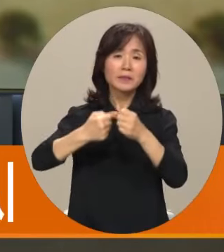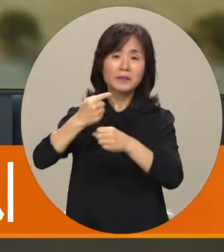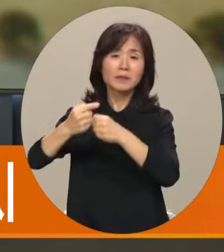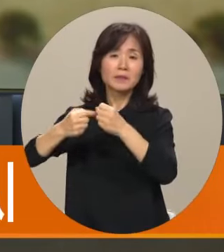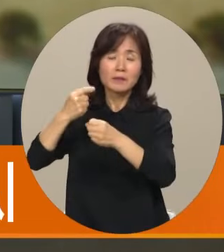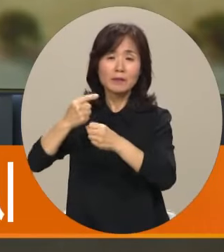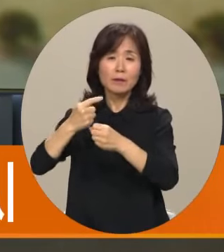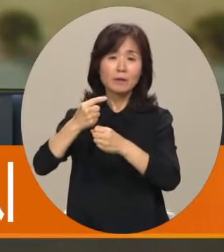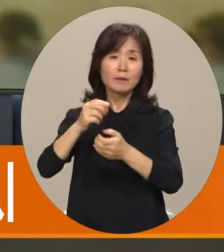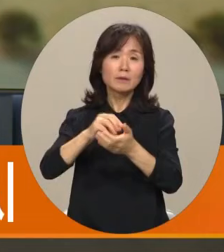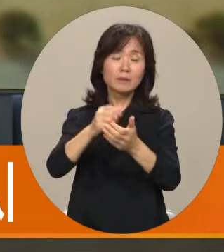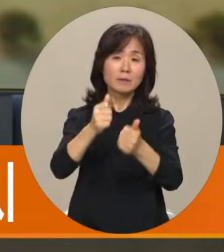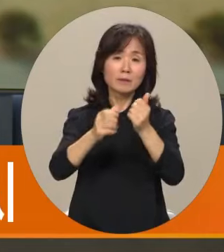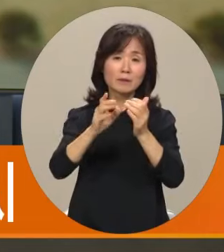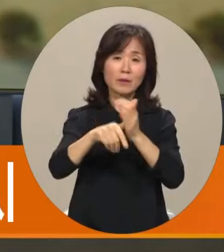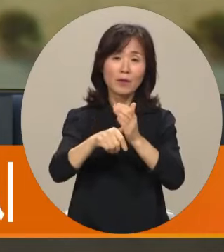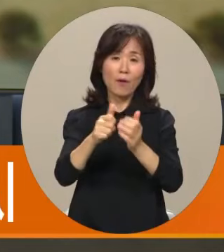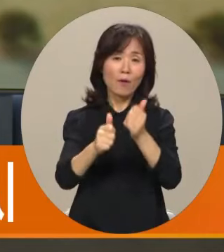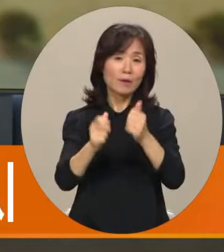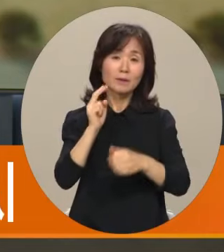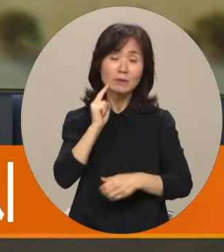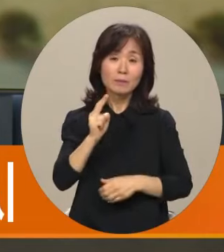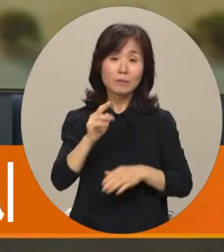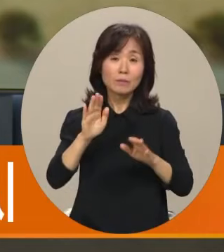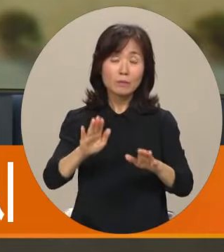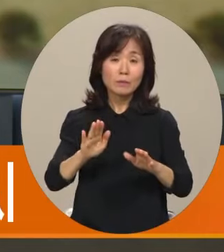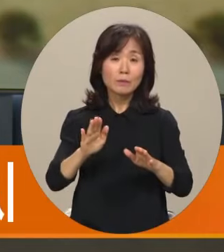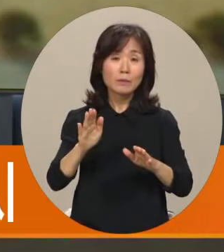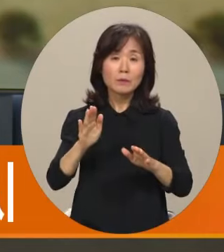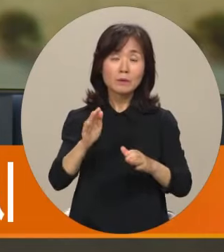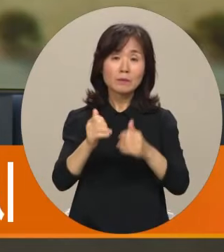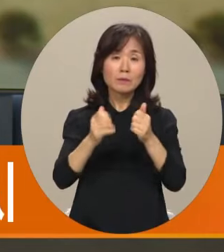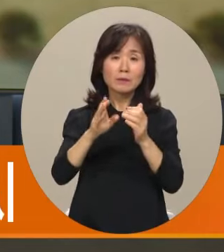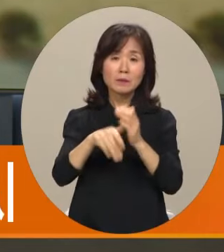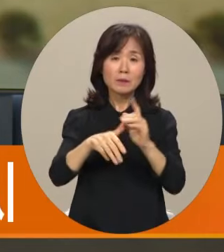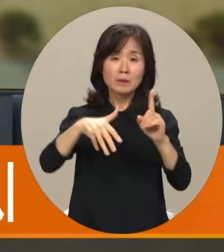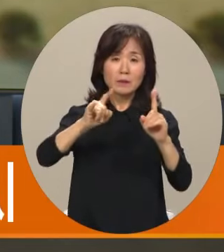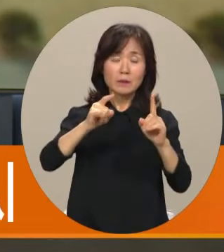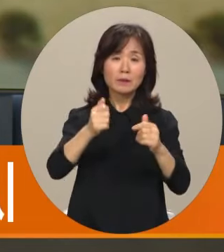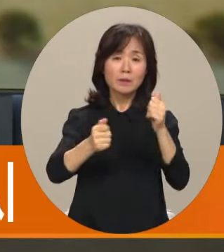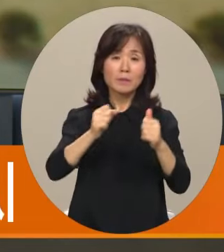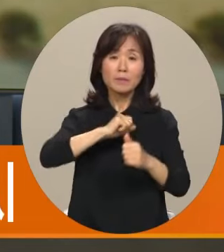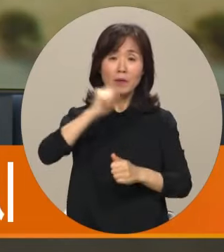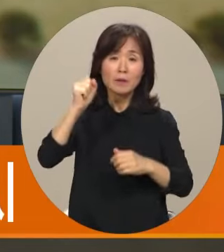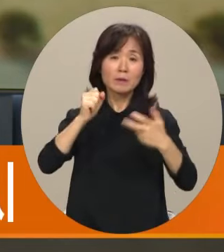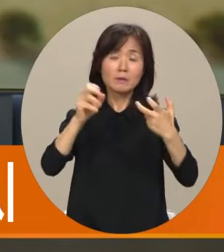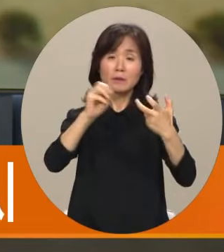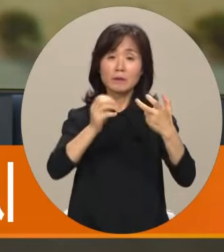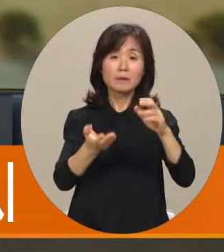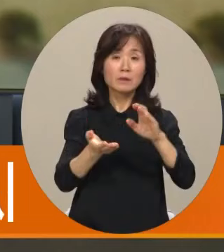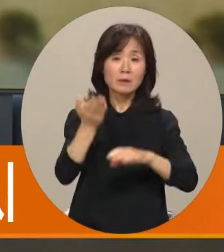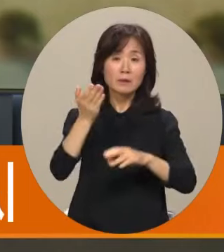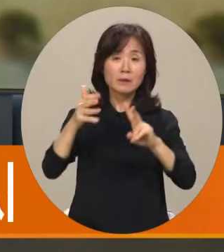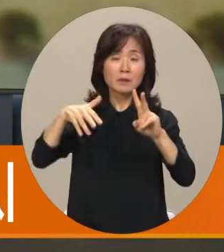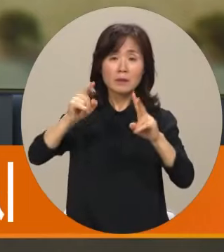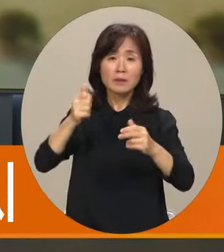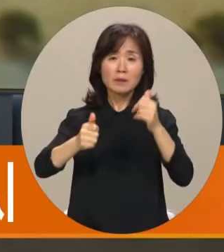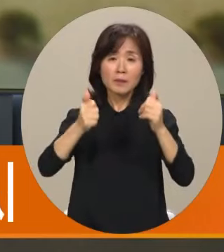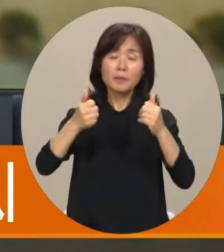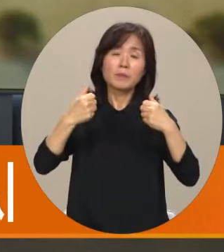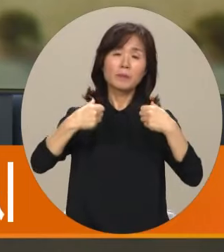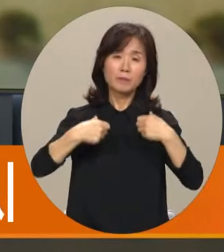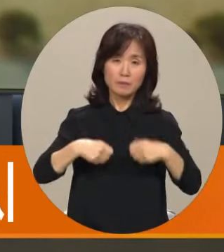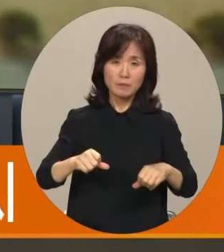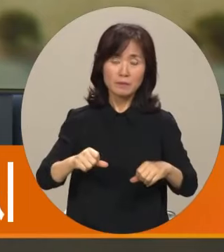경쟁률을 기록했는데요 최근 입시에선 1차 시험 합격자의 70% 이상이 2차 시험 응시를